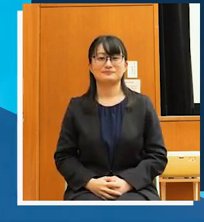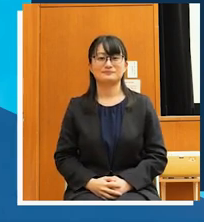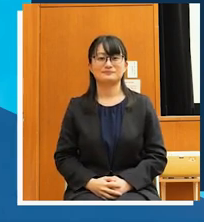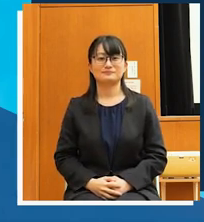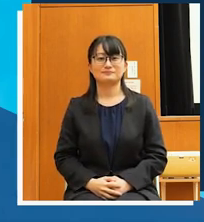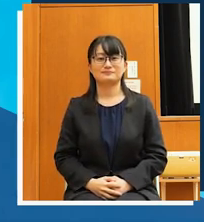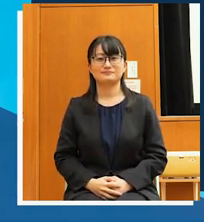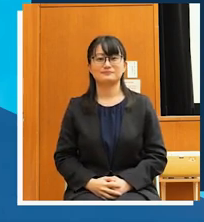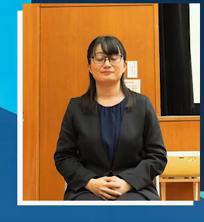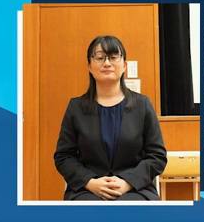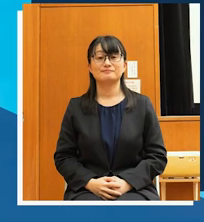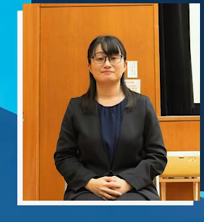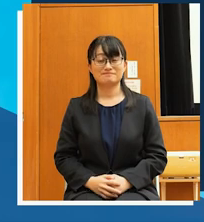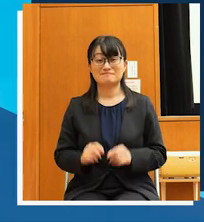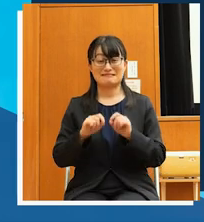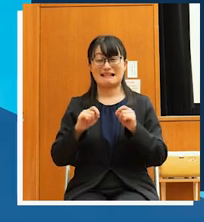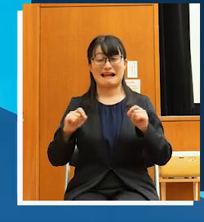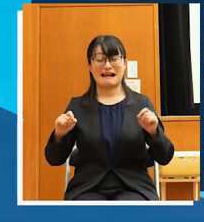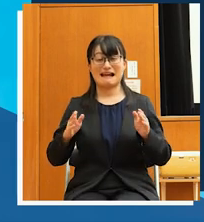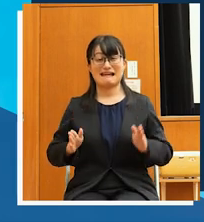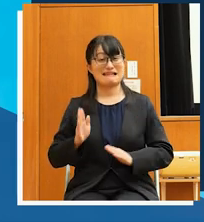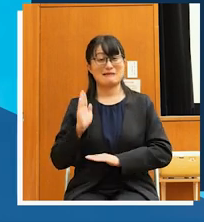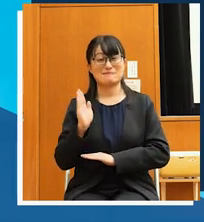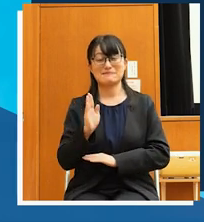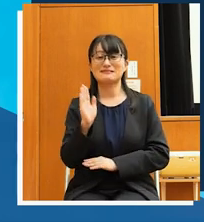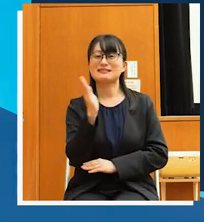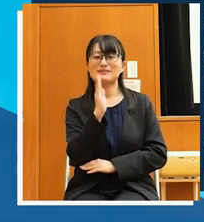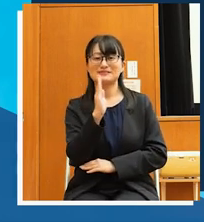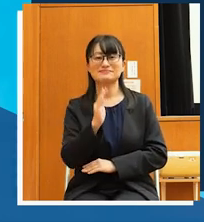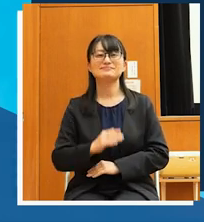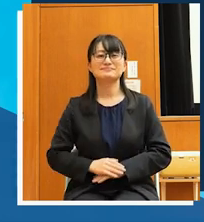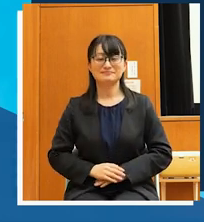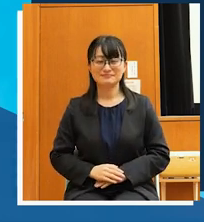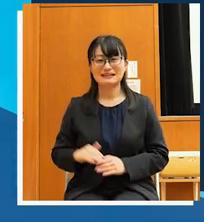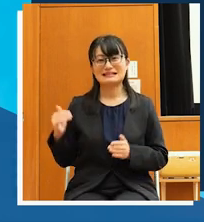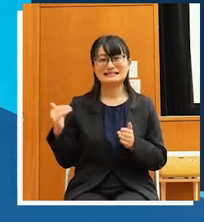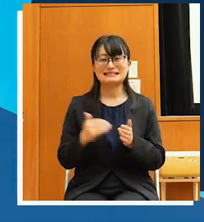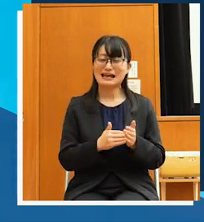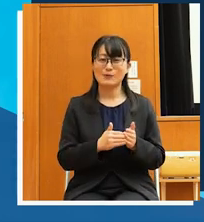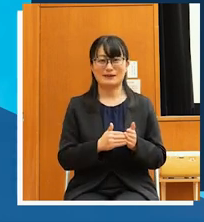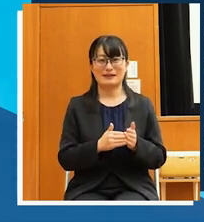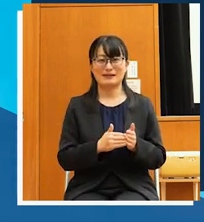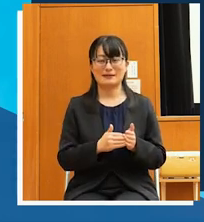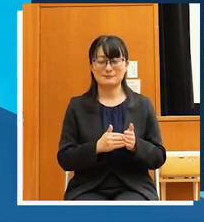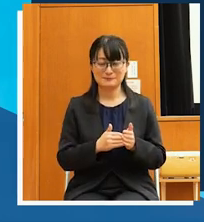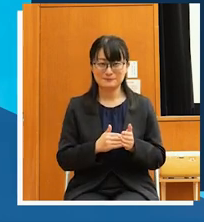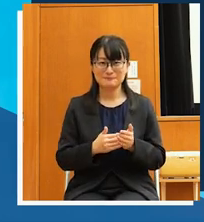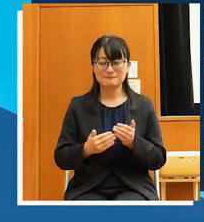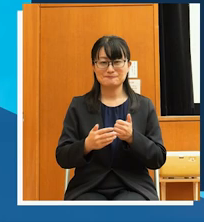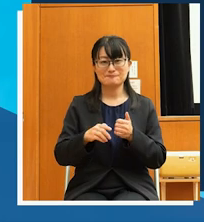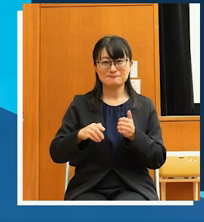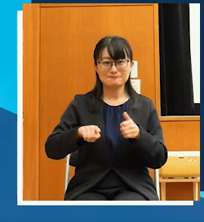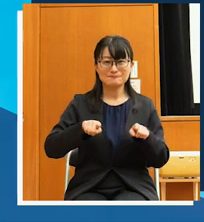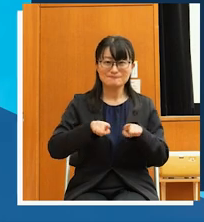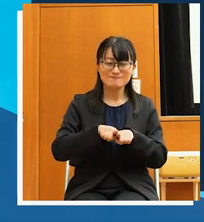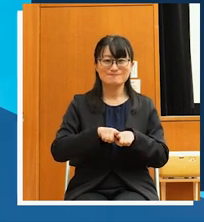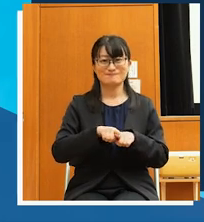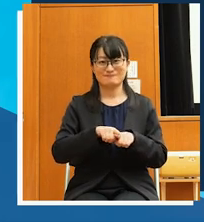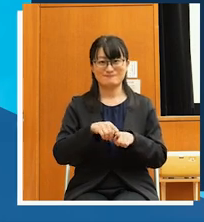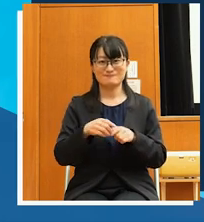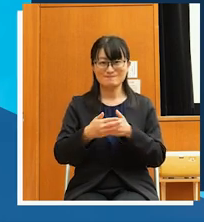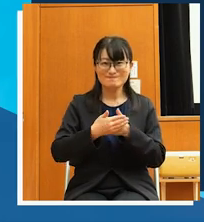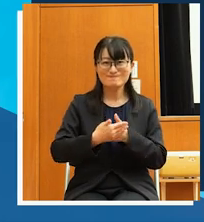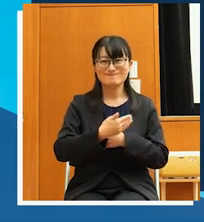えそんなに長い時間ではありませんけれどもえ最後までえお付き合いいただければという風に思いますえ開会の